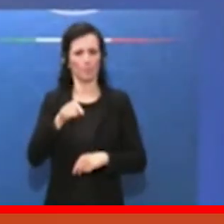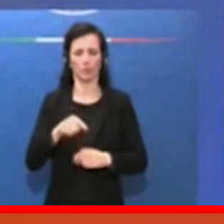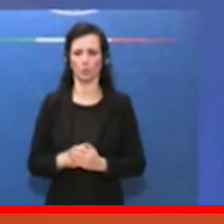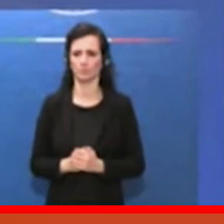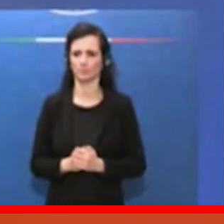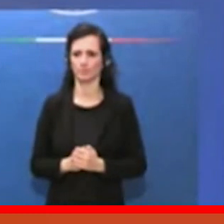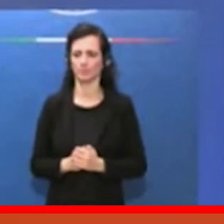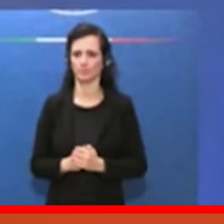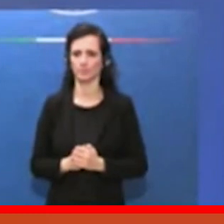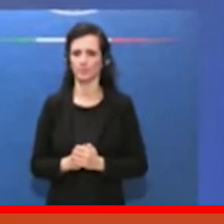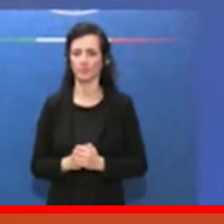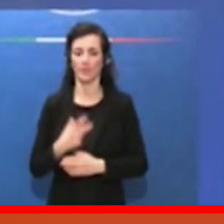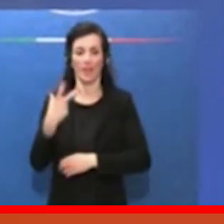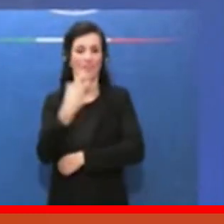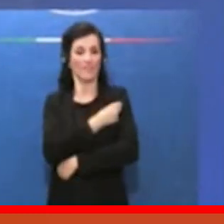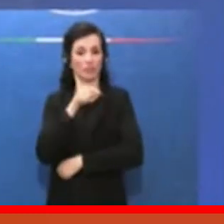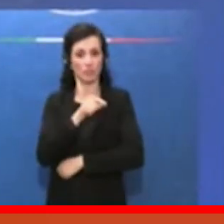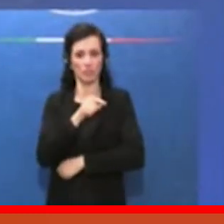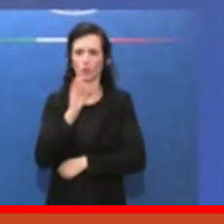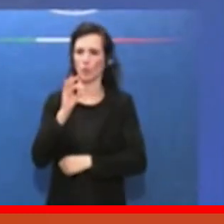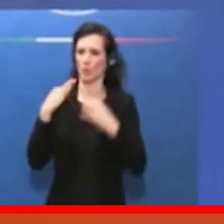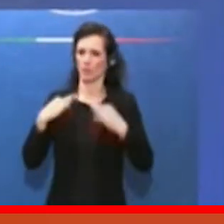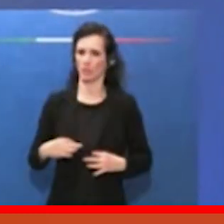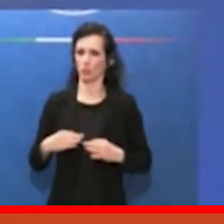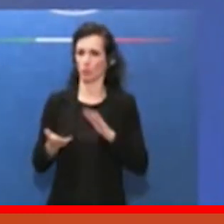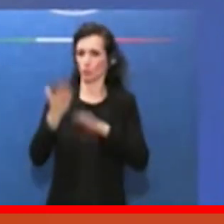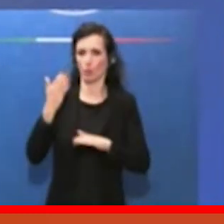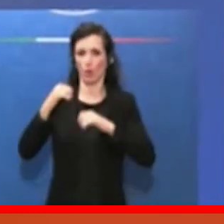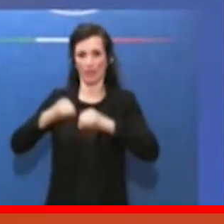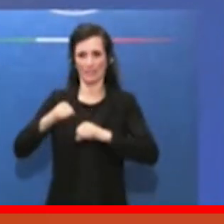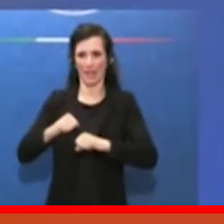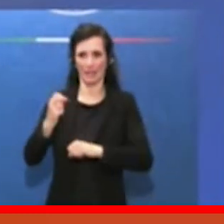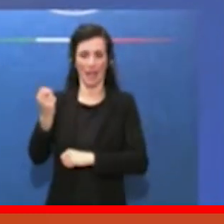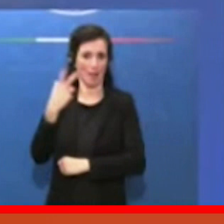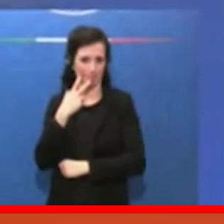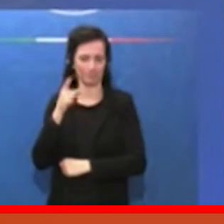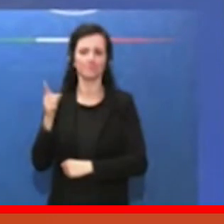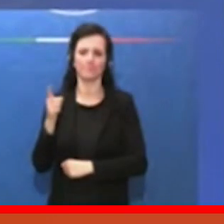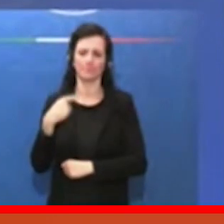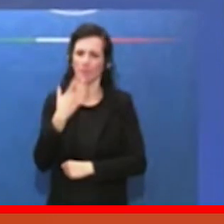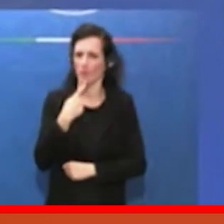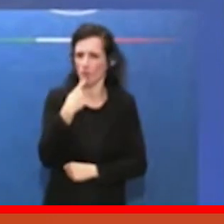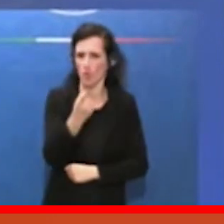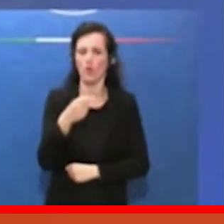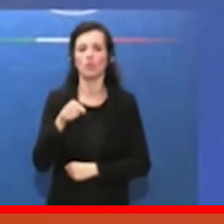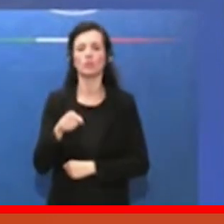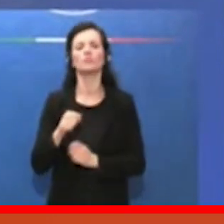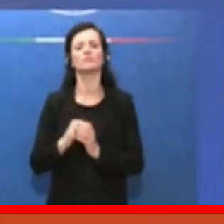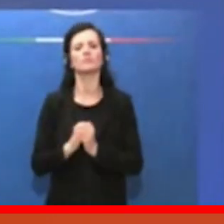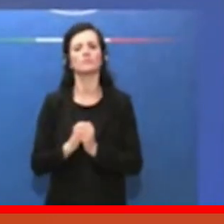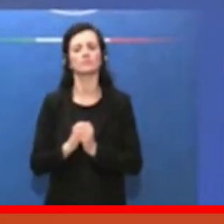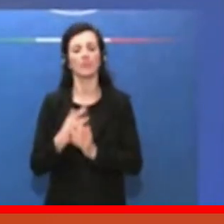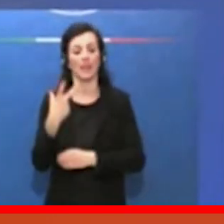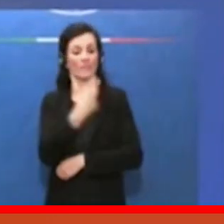dato uscito dall'Istituto Superiore di Sanità che vorrei comunicarvi, è che